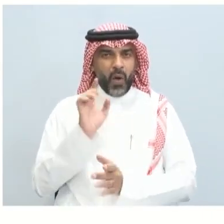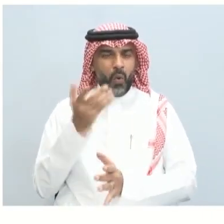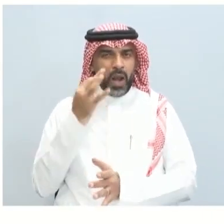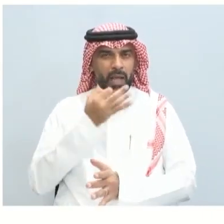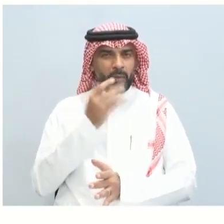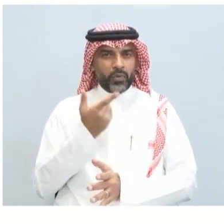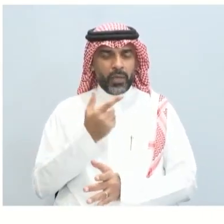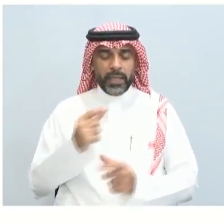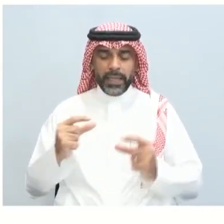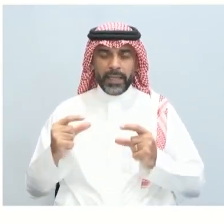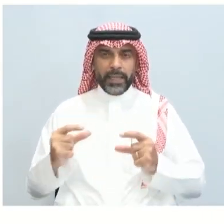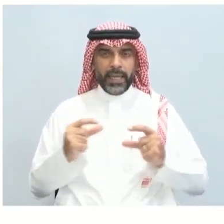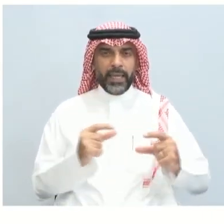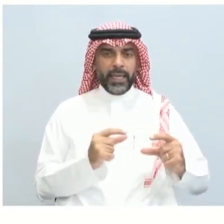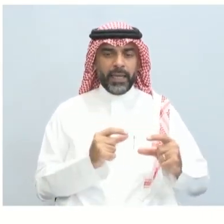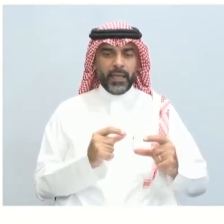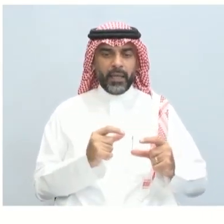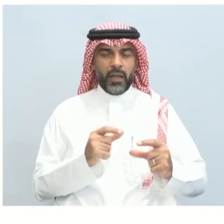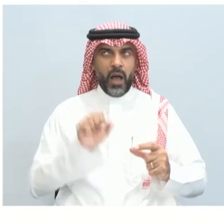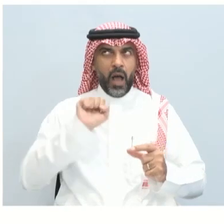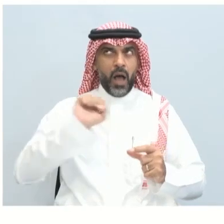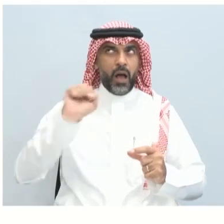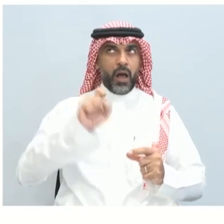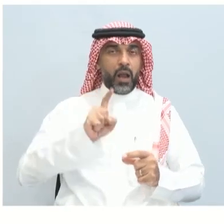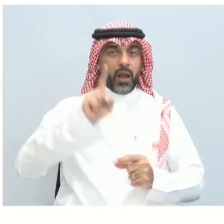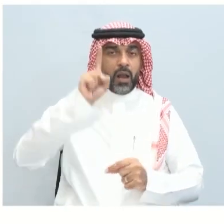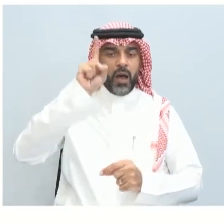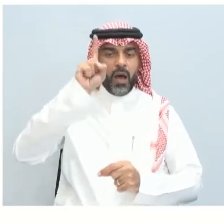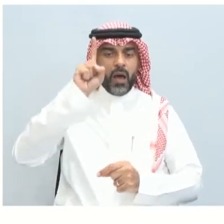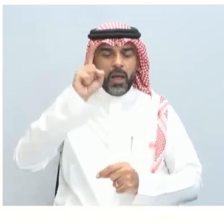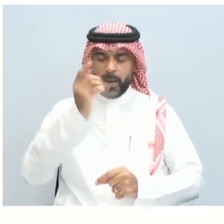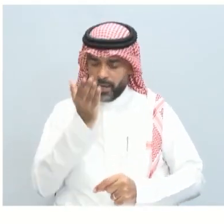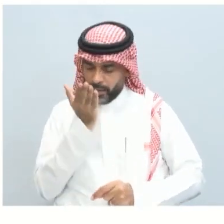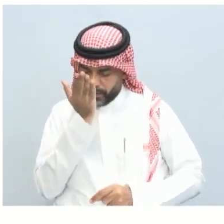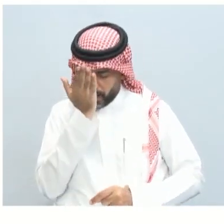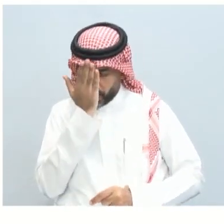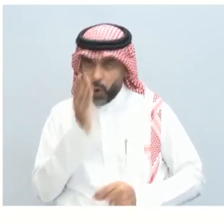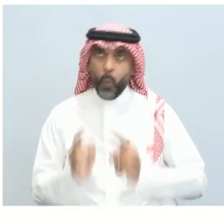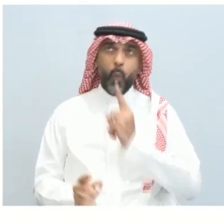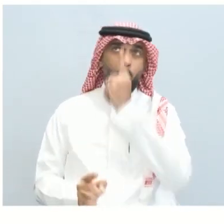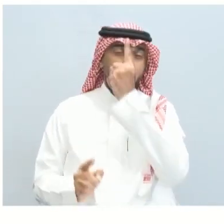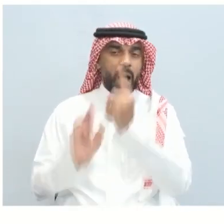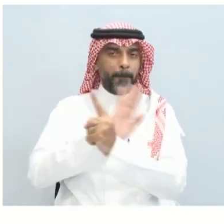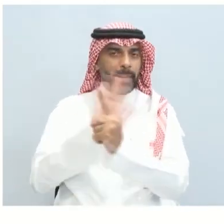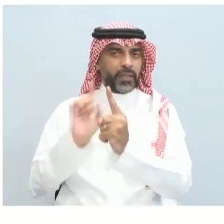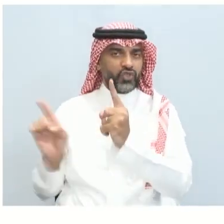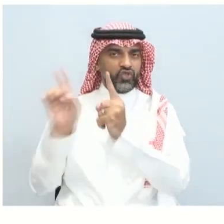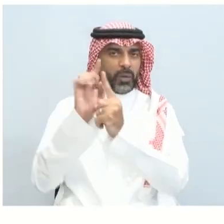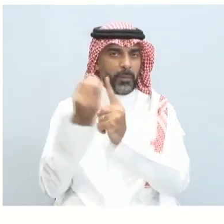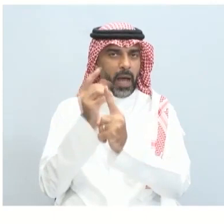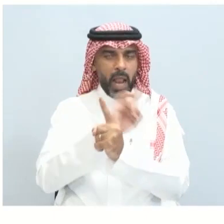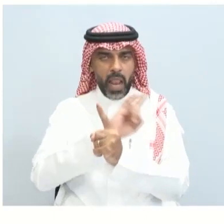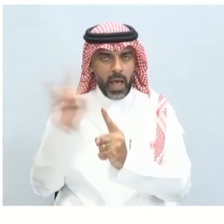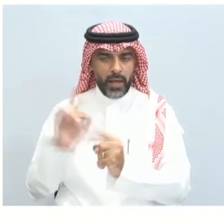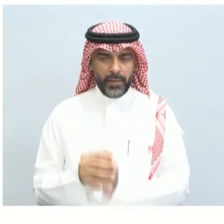وجل للعباده وحده لا شريك له ما هي الدلع التي تناولناها احسنتم ان الله